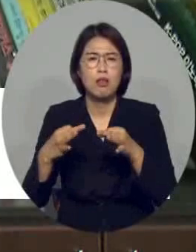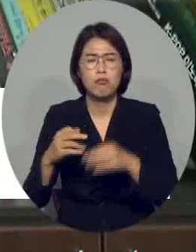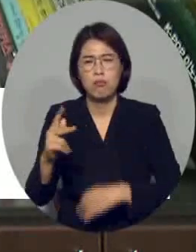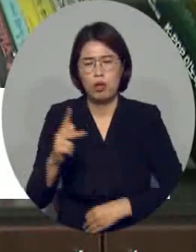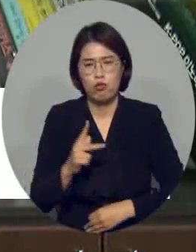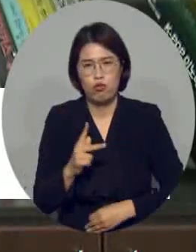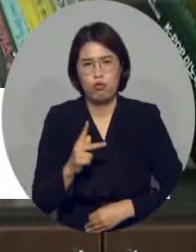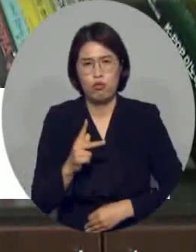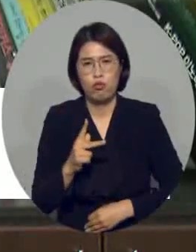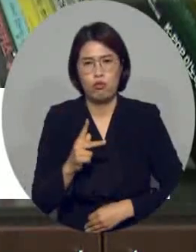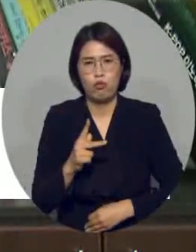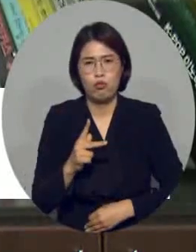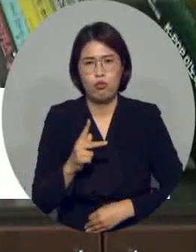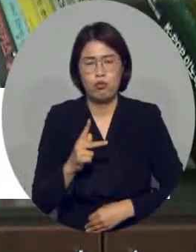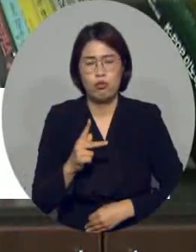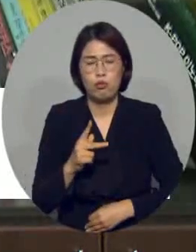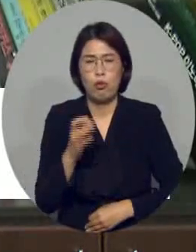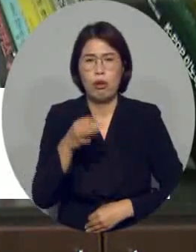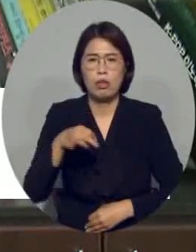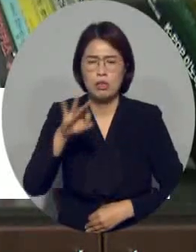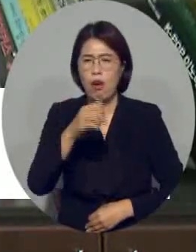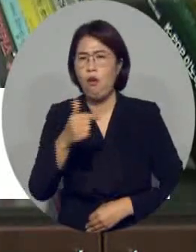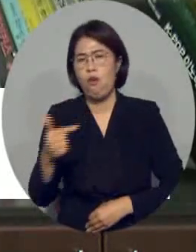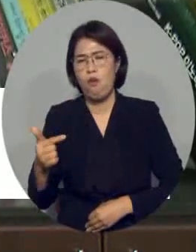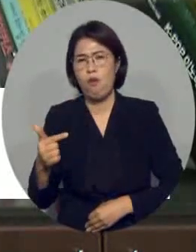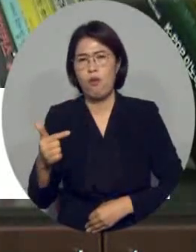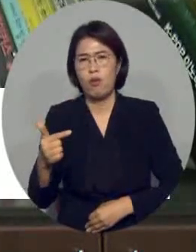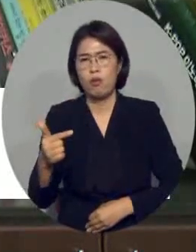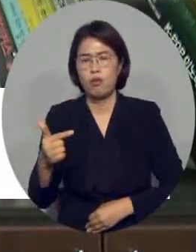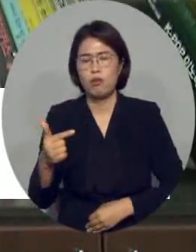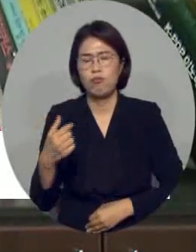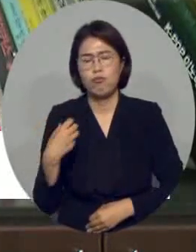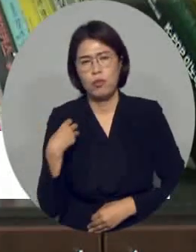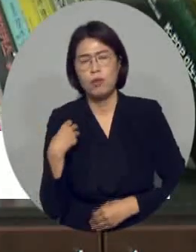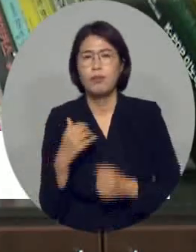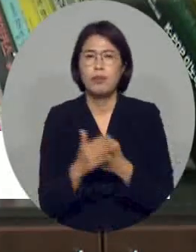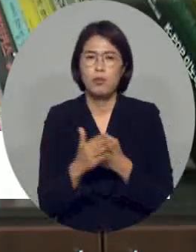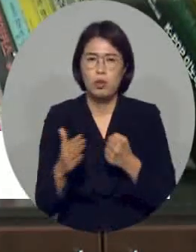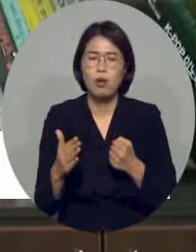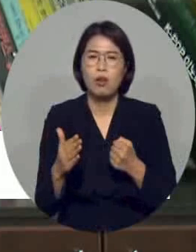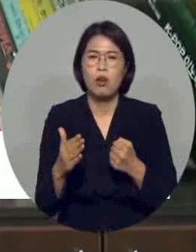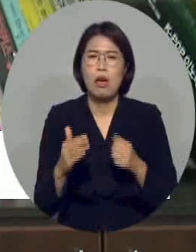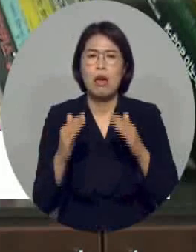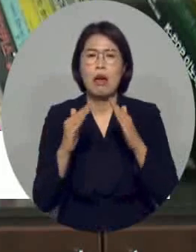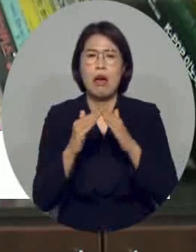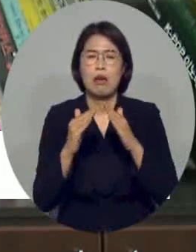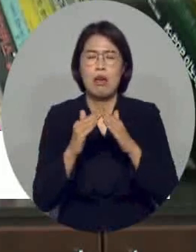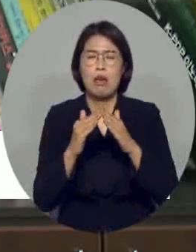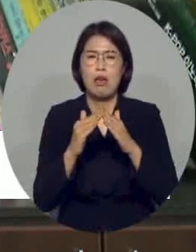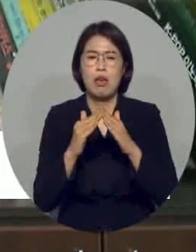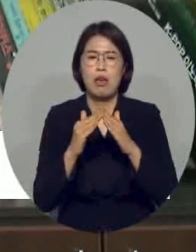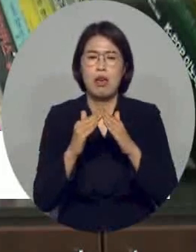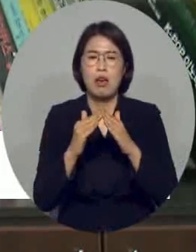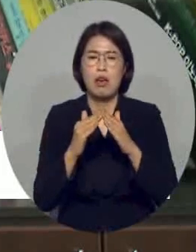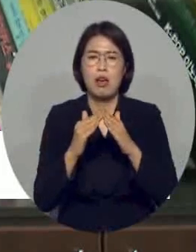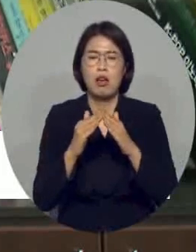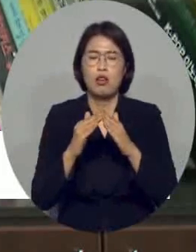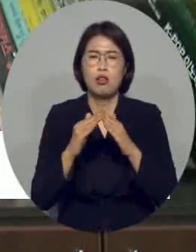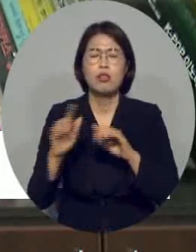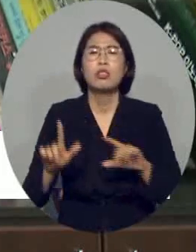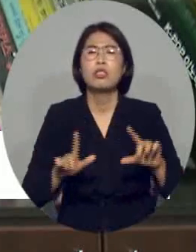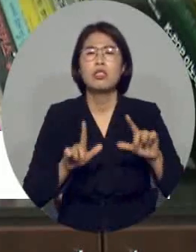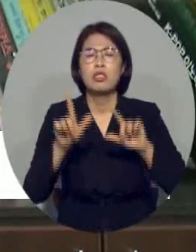없고 또 이제 높은 이자를 부담하게 되는 만큼 결국은 이게 가계의 주거 상황이